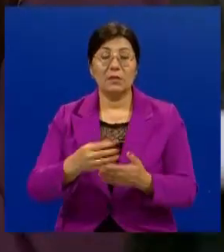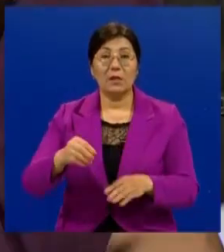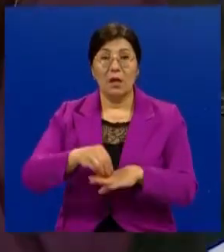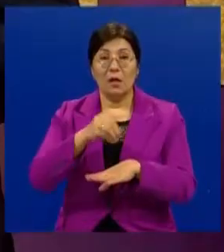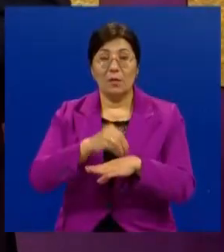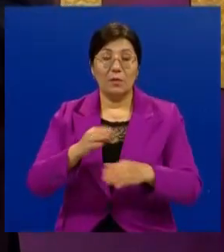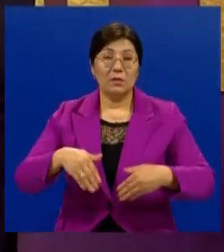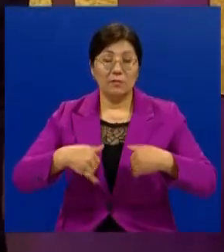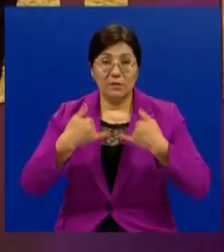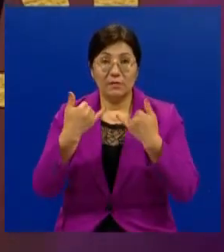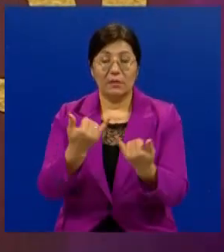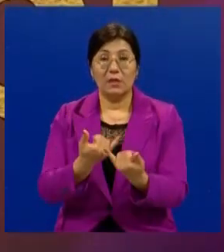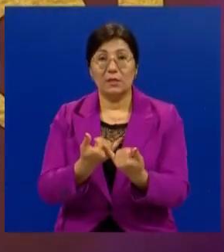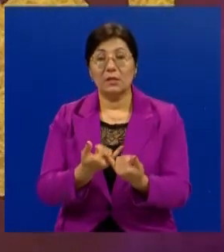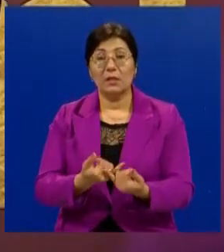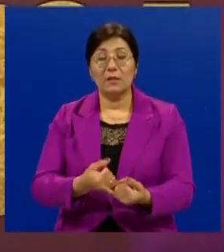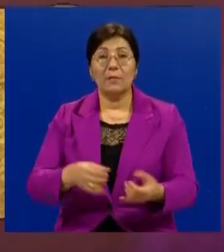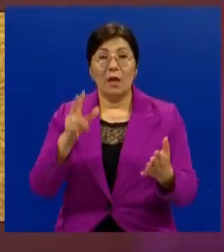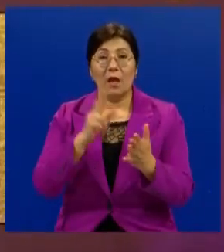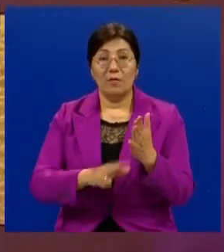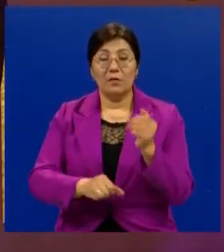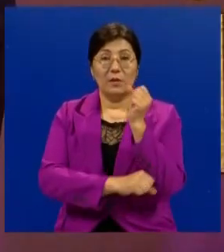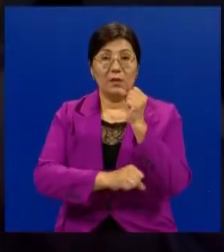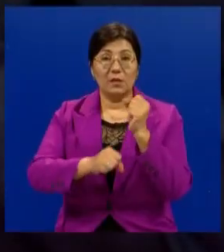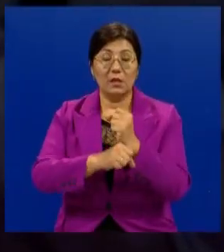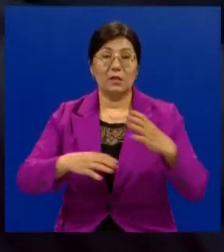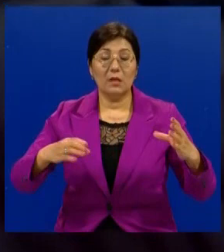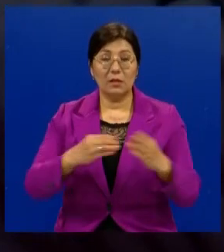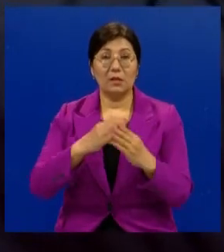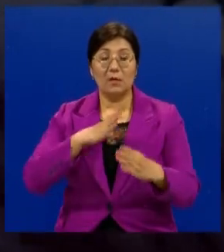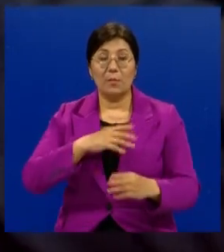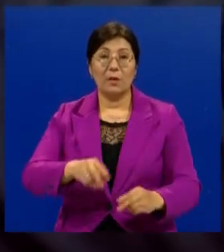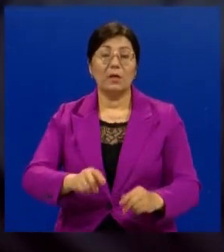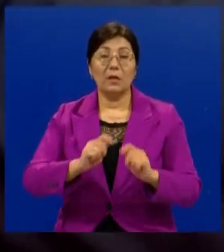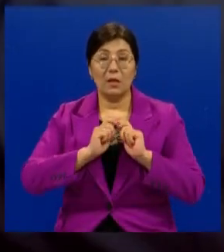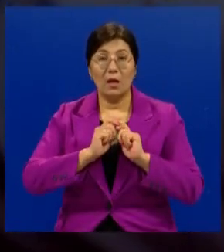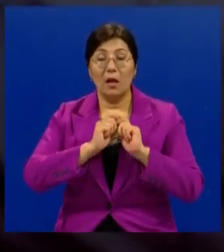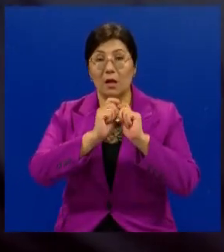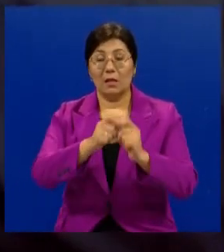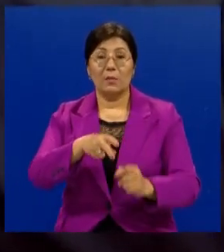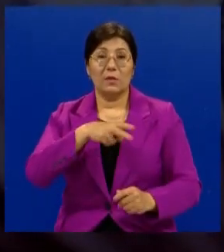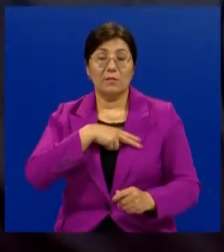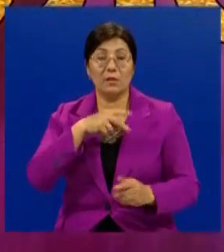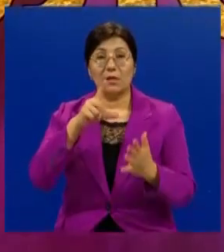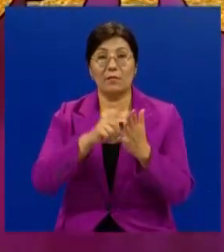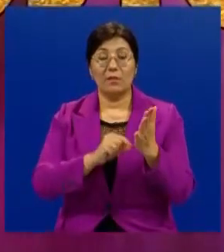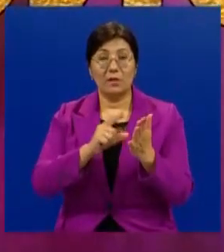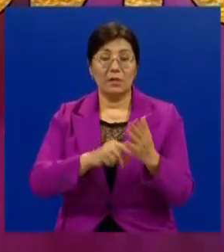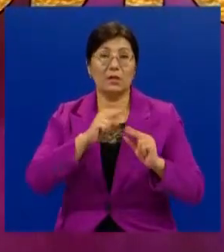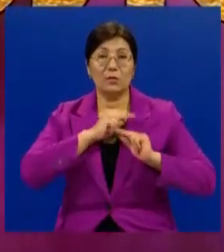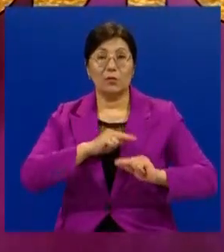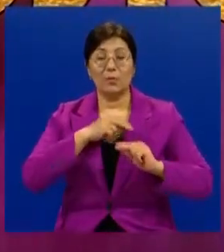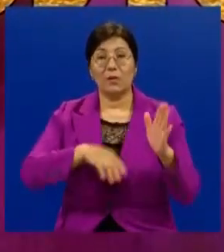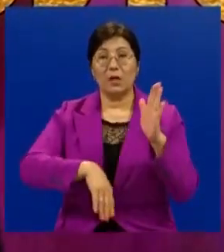чествованием. В честь профессионального праздника порядка 80 работников сферы были награждены нагрудными знаками «Ветеран труда» и «Отличник сферы